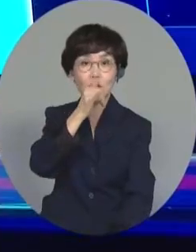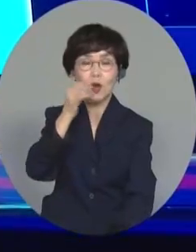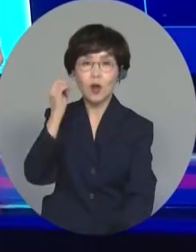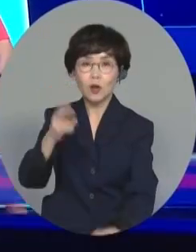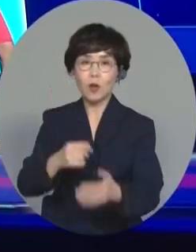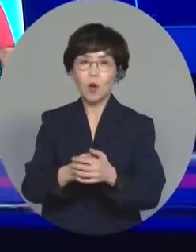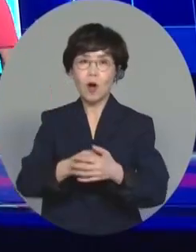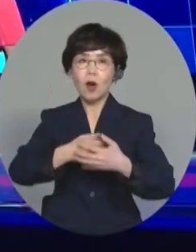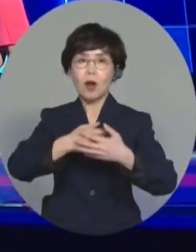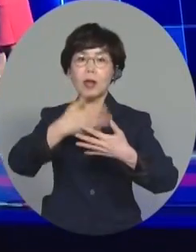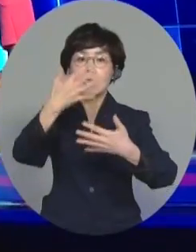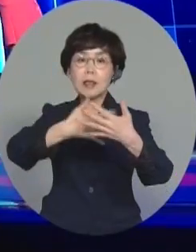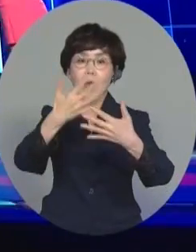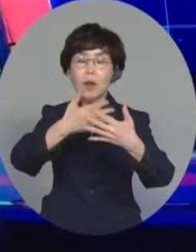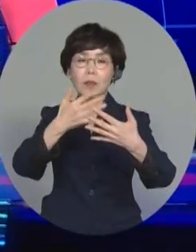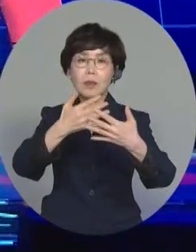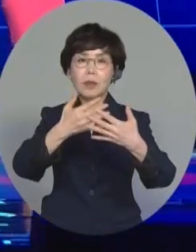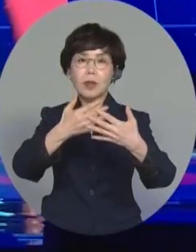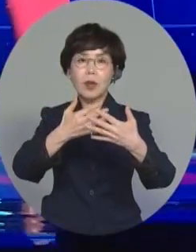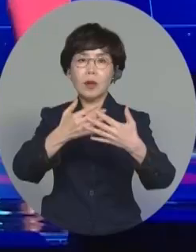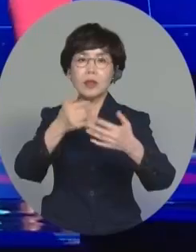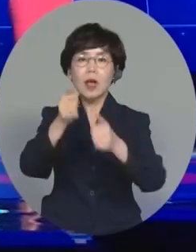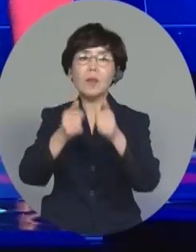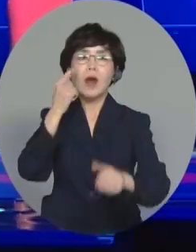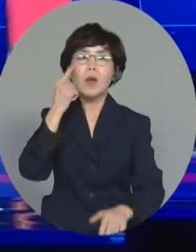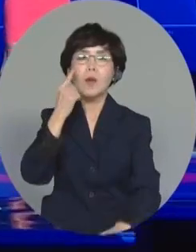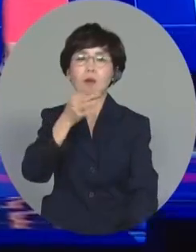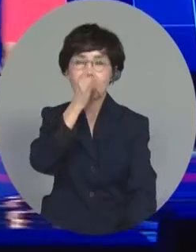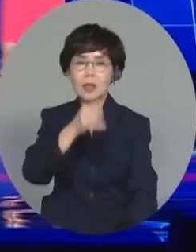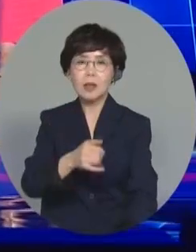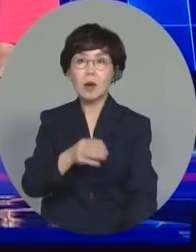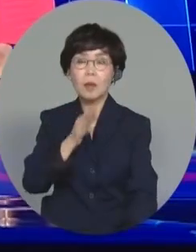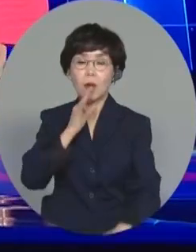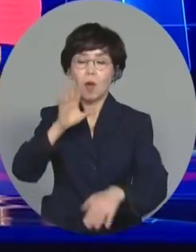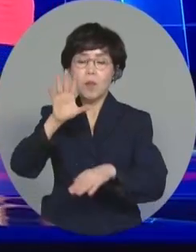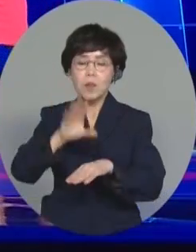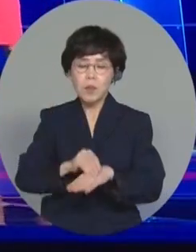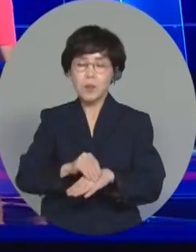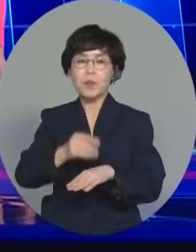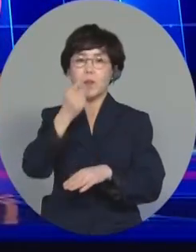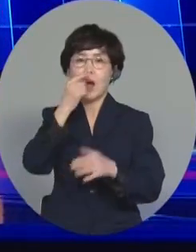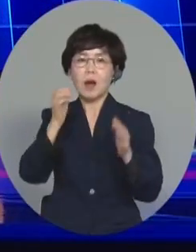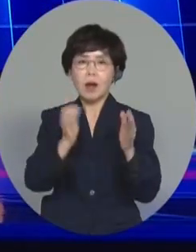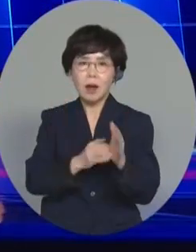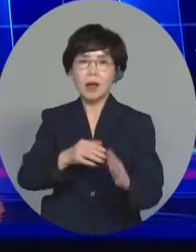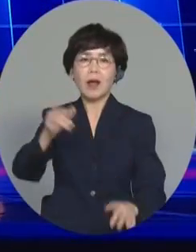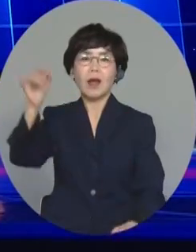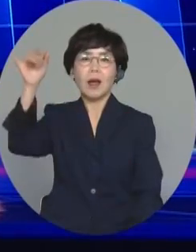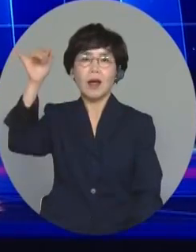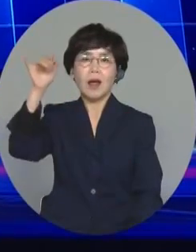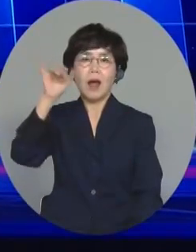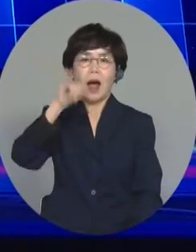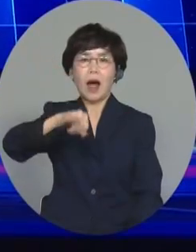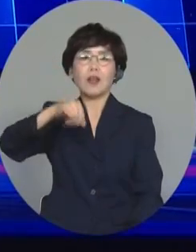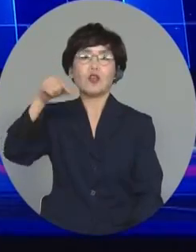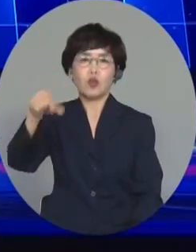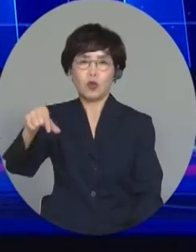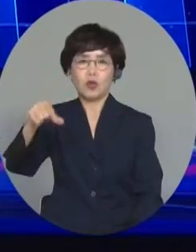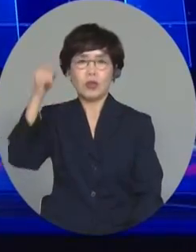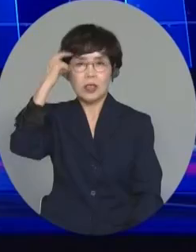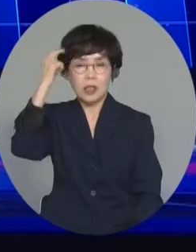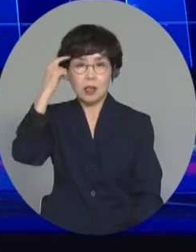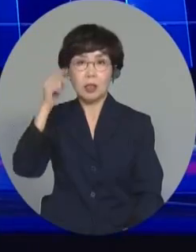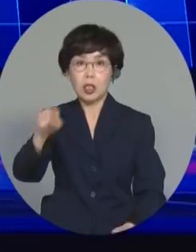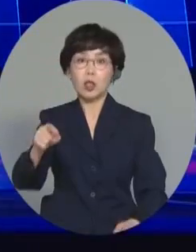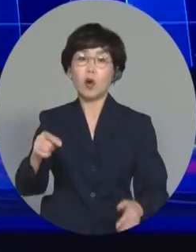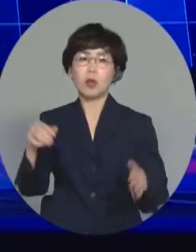또 시뮬레이터를 작동시킬 수도 있습니다. 체화된 지능인 것이고요. 이러한 것의 잠재력은 정말로 끝도